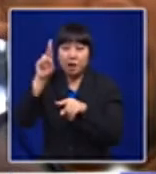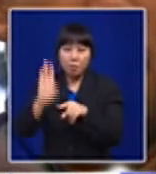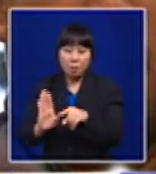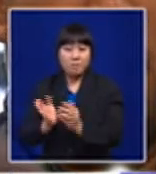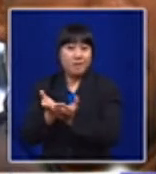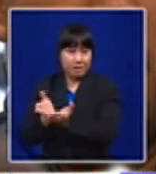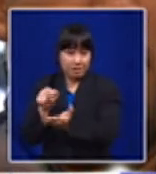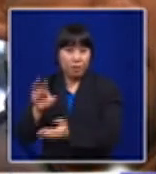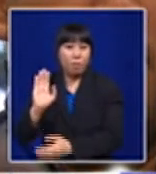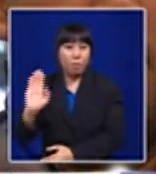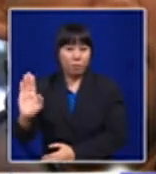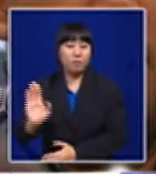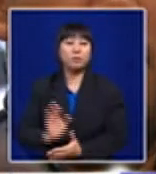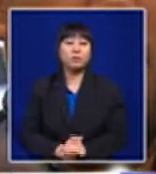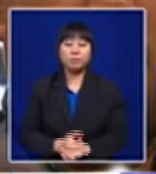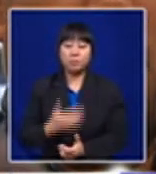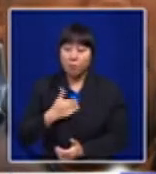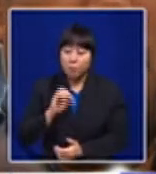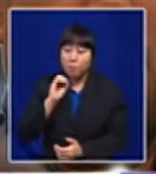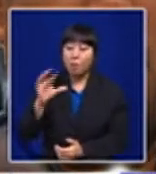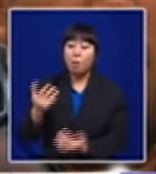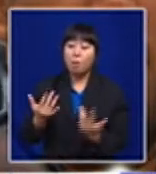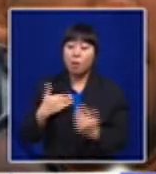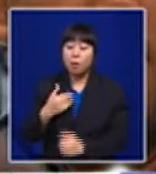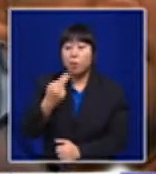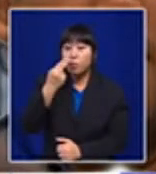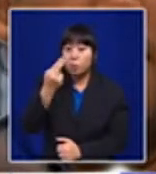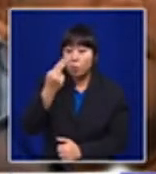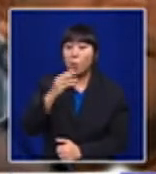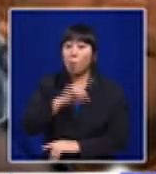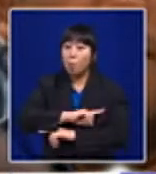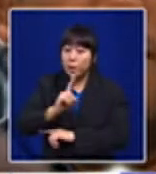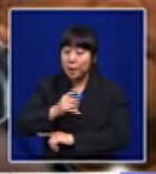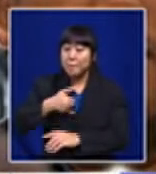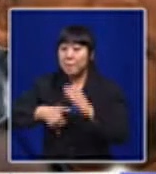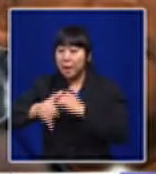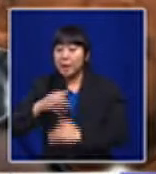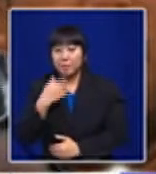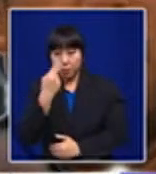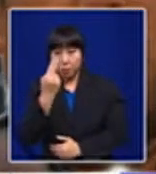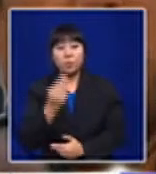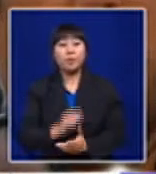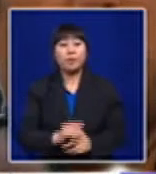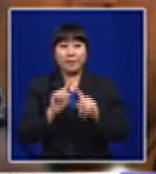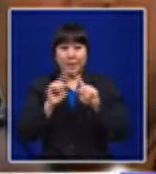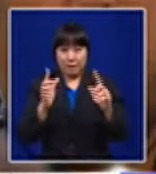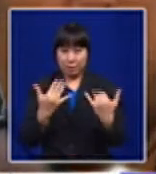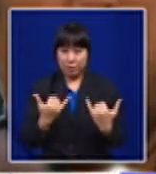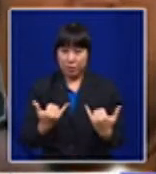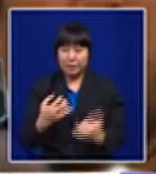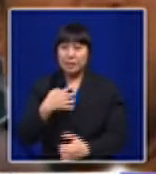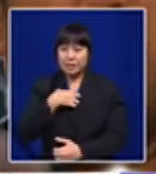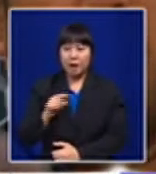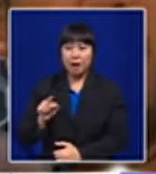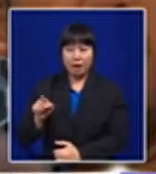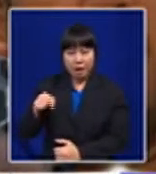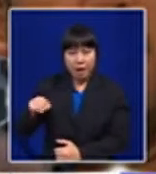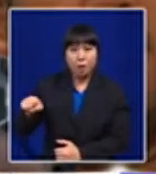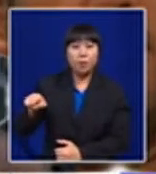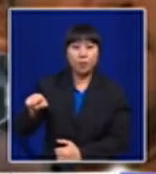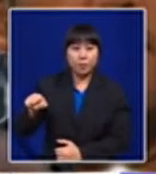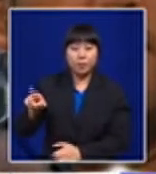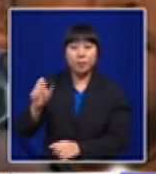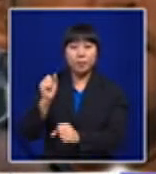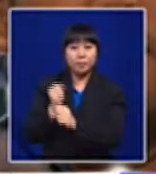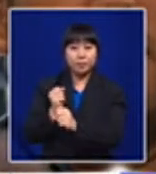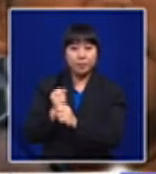ขาเลยผมก็บอกเดี๋ยวจะลองดูว่าถ้าเมื่อไหร่ผ่านไปตอนนั้นจะไปดูแต่ในช่วงนี้เนี่ยอยากจะให้เขา